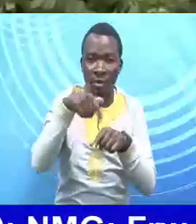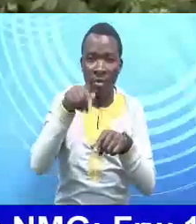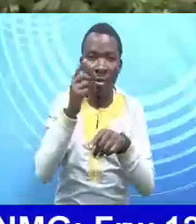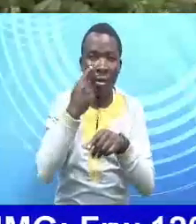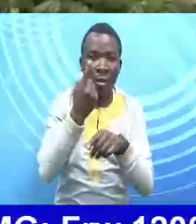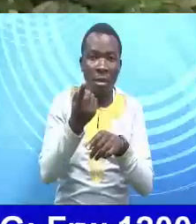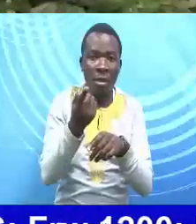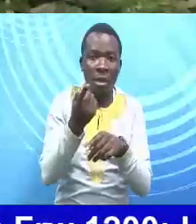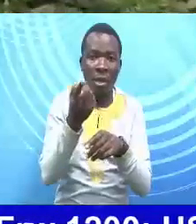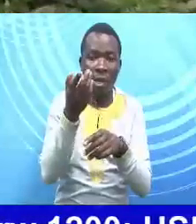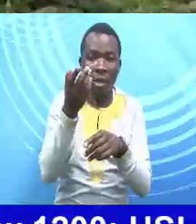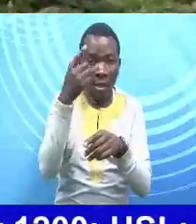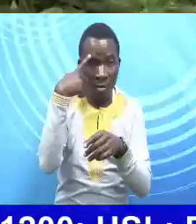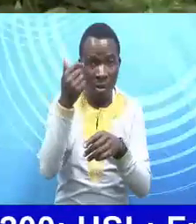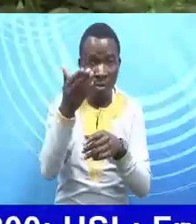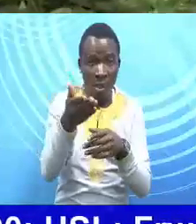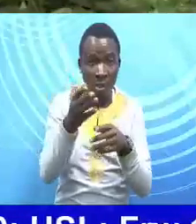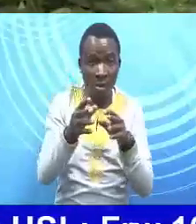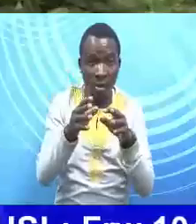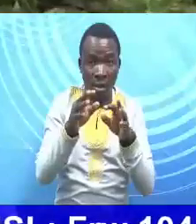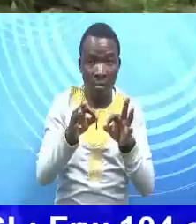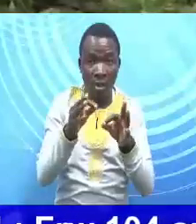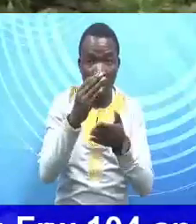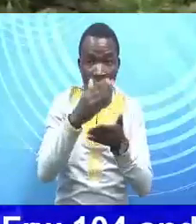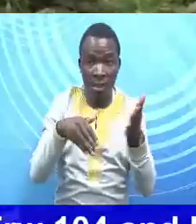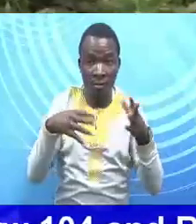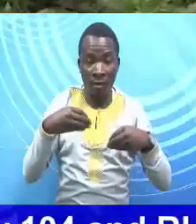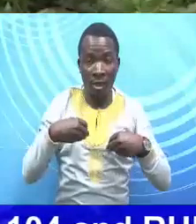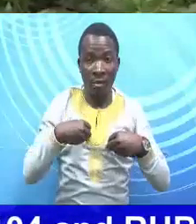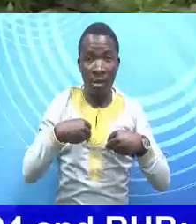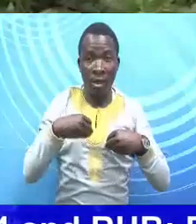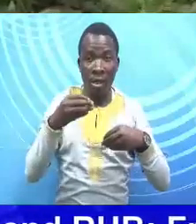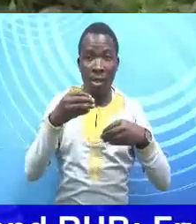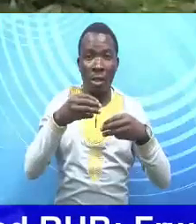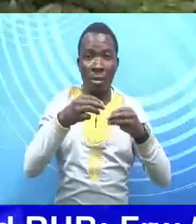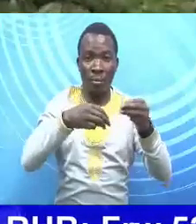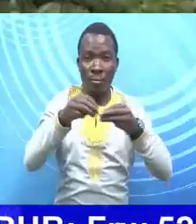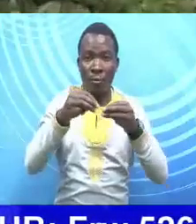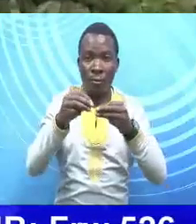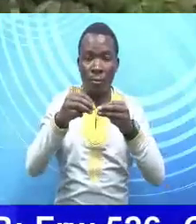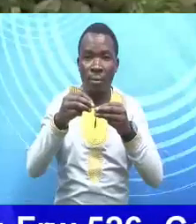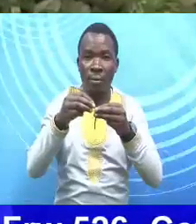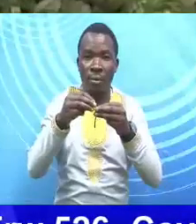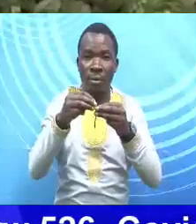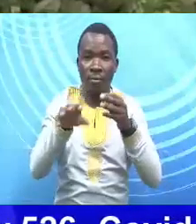ko ari ibintu bimwe byemewe byo kuvuga ngo butike yemeye